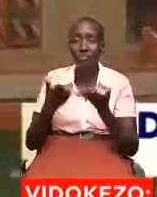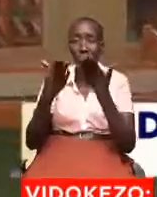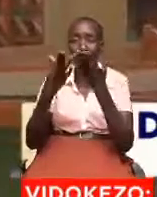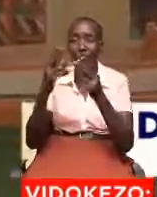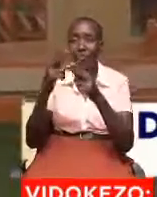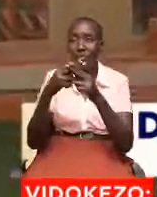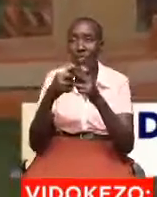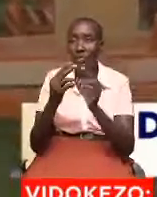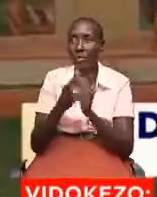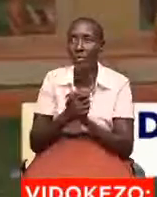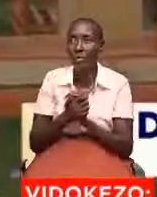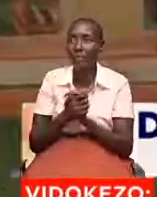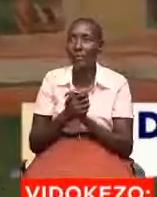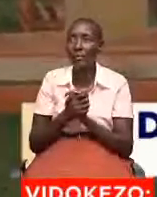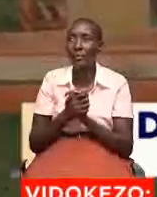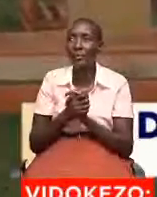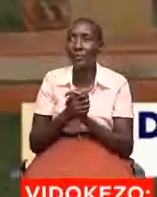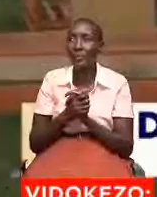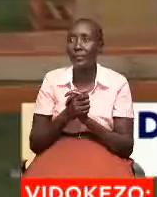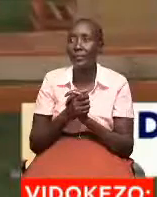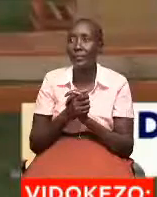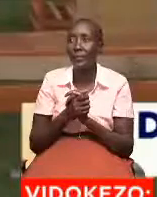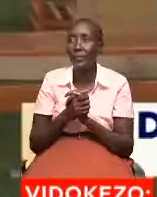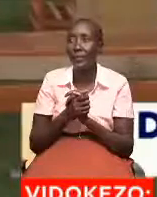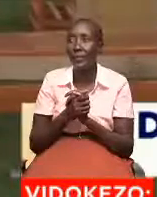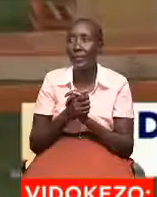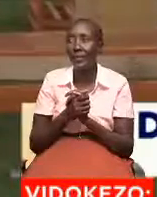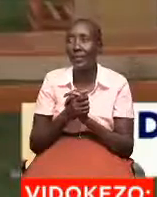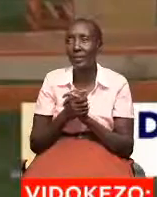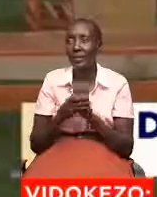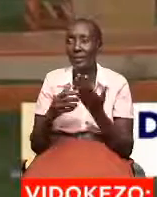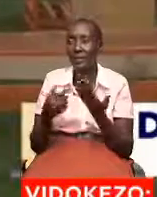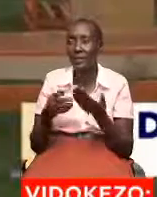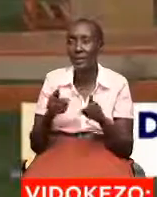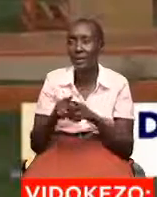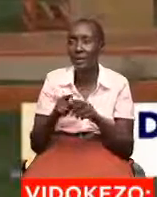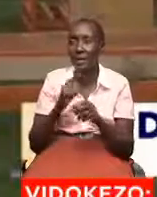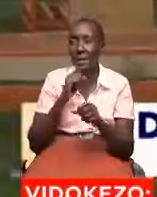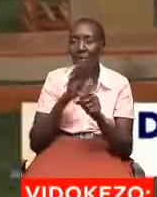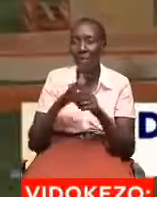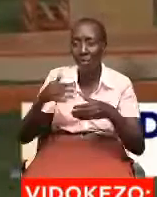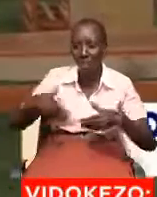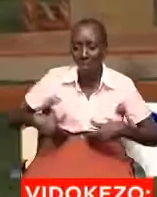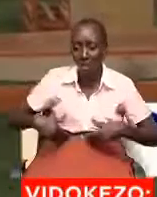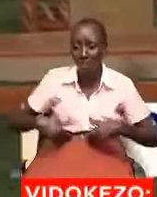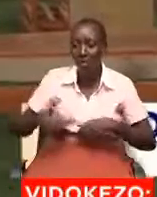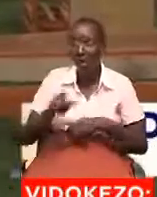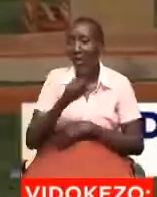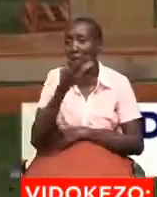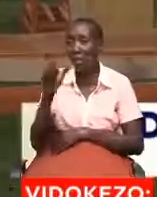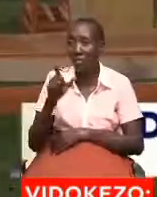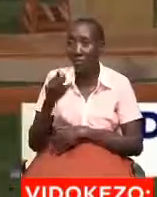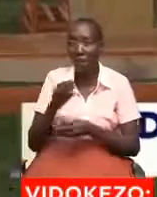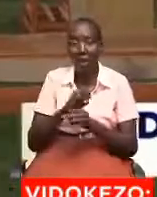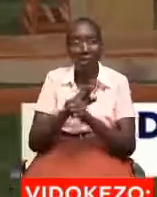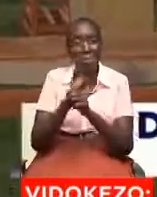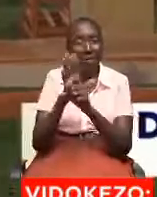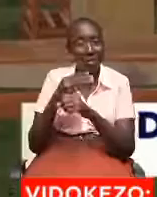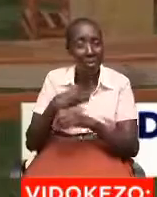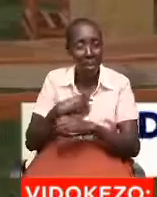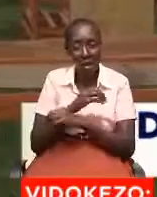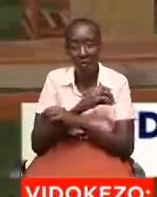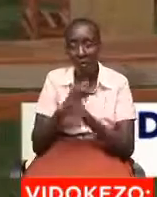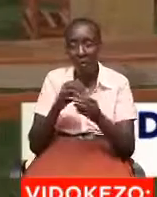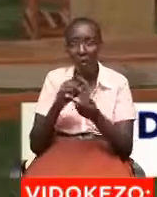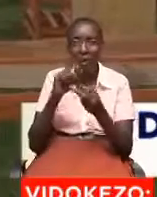Ben, personnellement je lui dis no corona. Après je lui dis que je suis là depuis un peu. Nahakikishia vijana katika eneo hili kwamba hatuna corona.